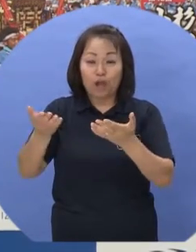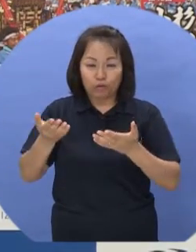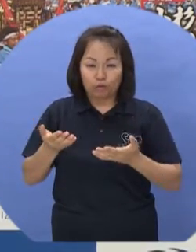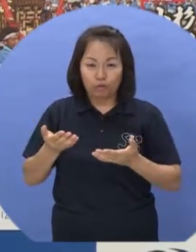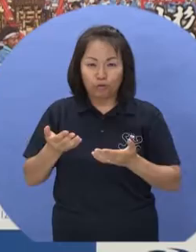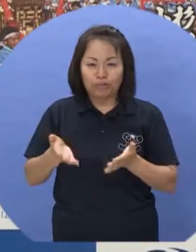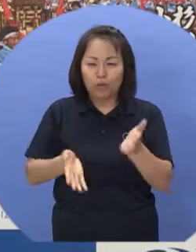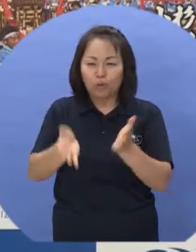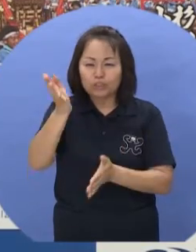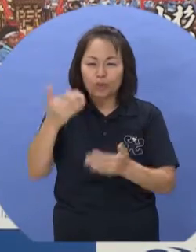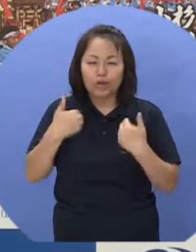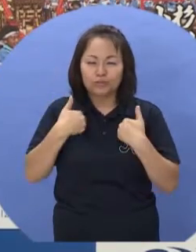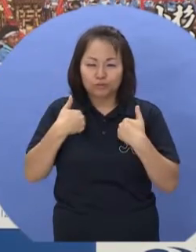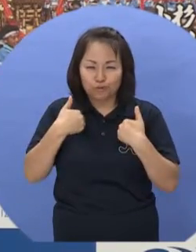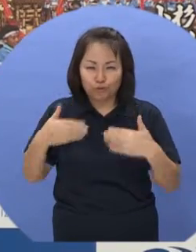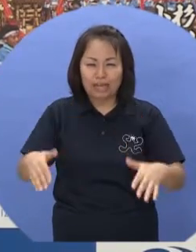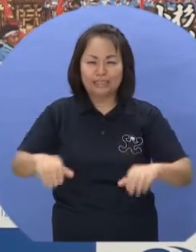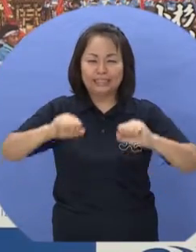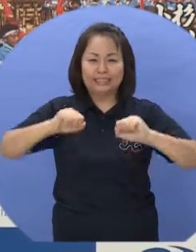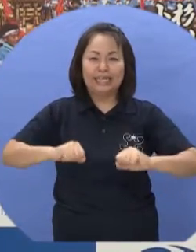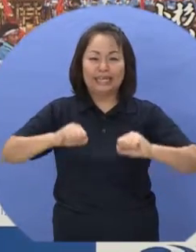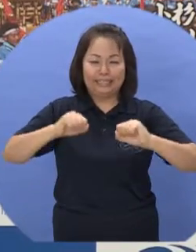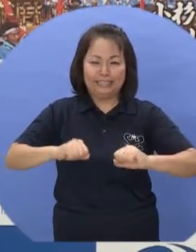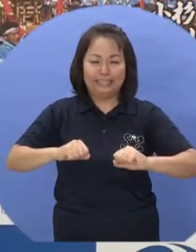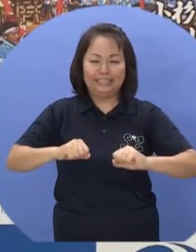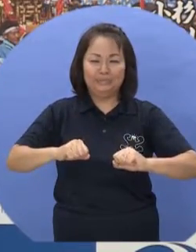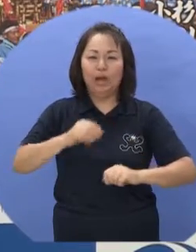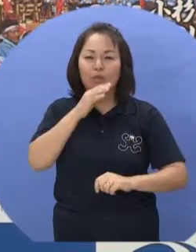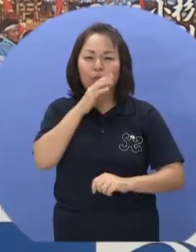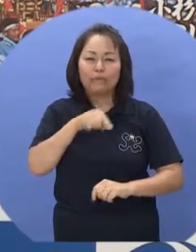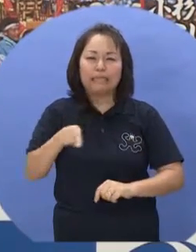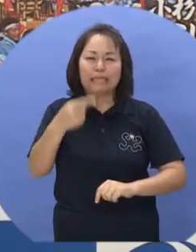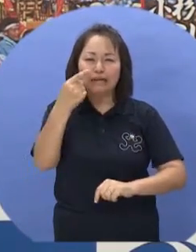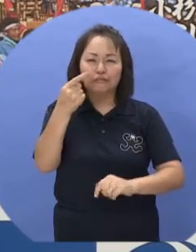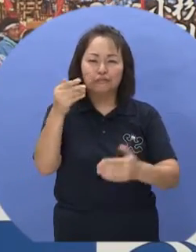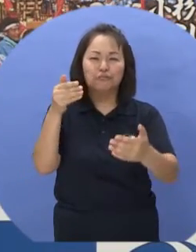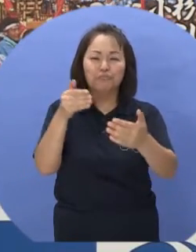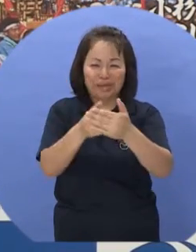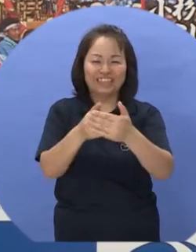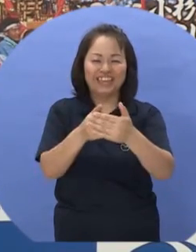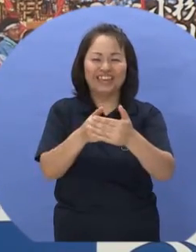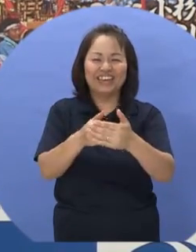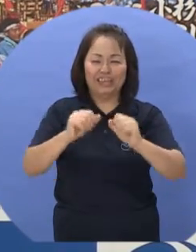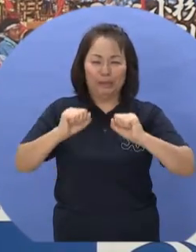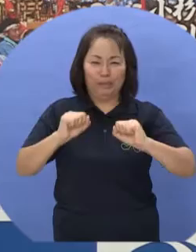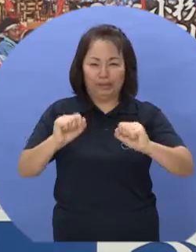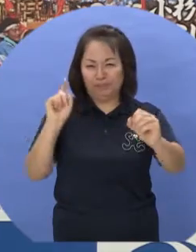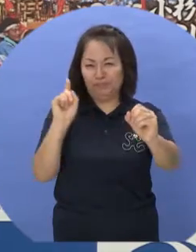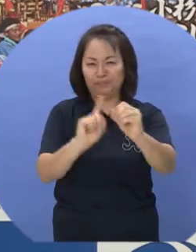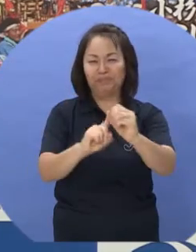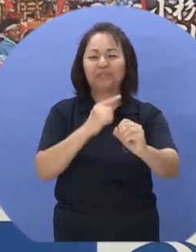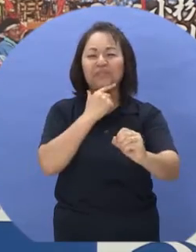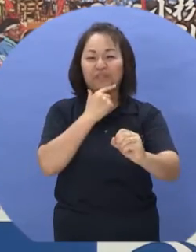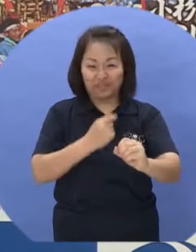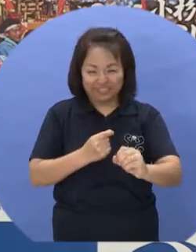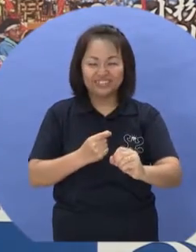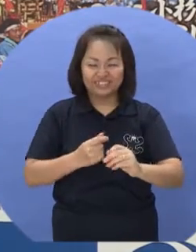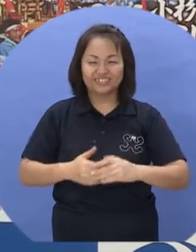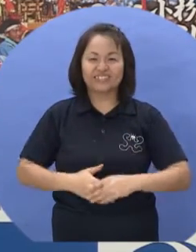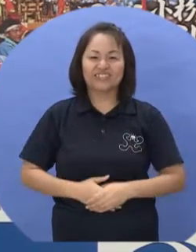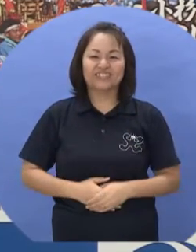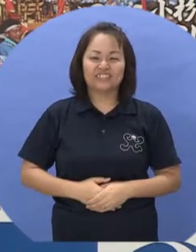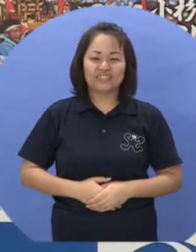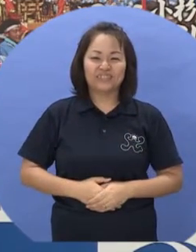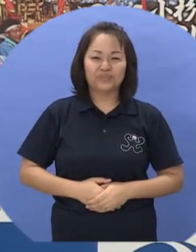にならずに元気にですね、まあ、100歳体操ということですから100歳を目指していただくような、そういったことを目指していきたいというふうに考えています